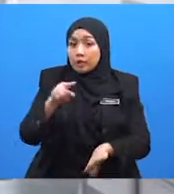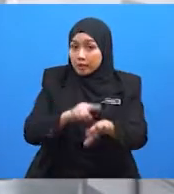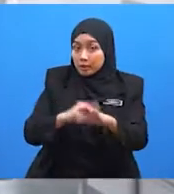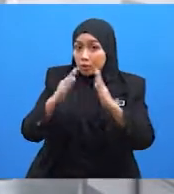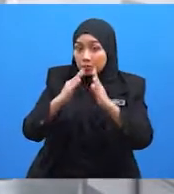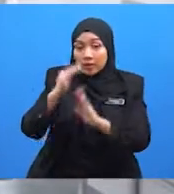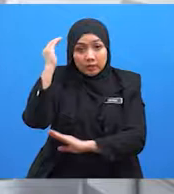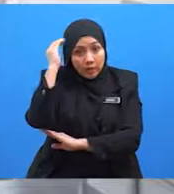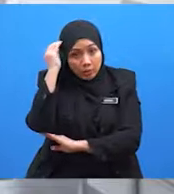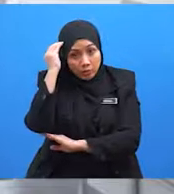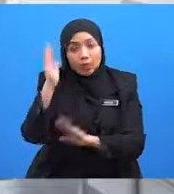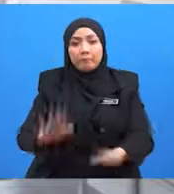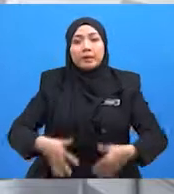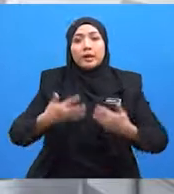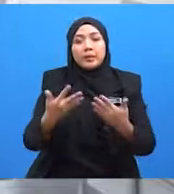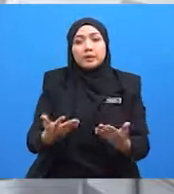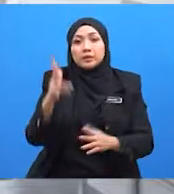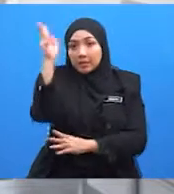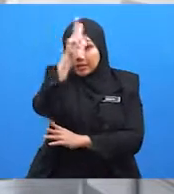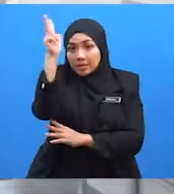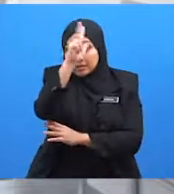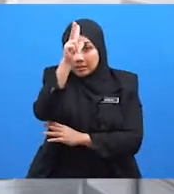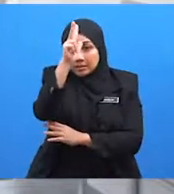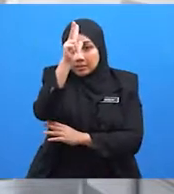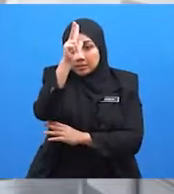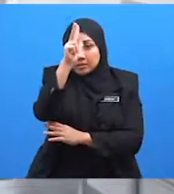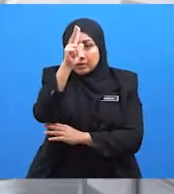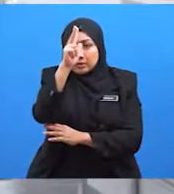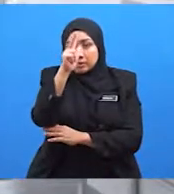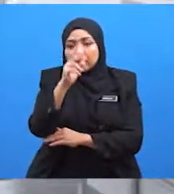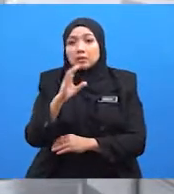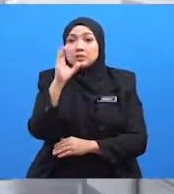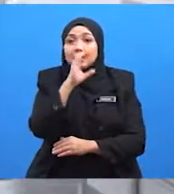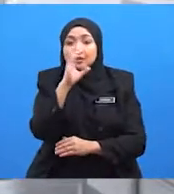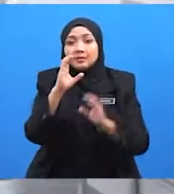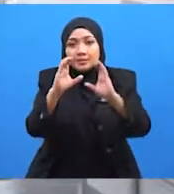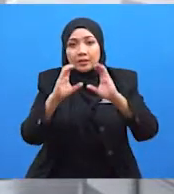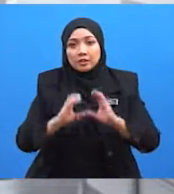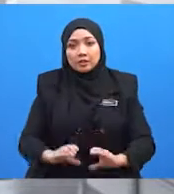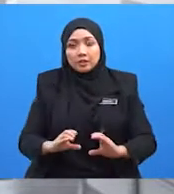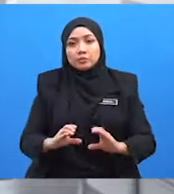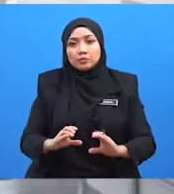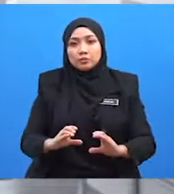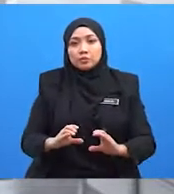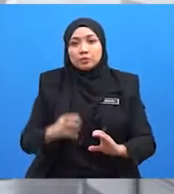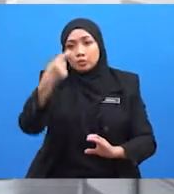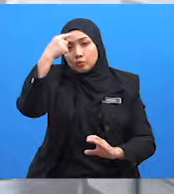tahu bagaimana kerajaan menangani masalah pengangguran